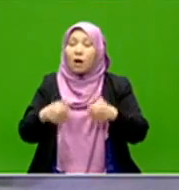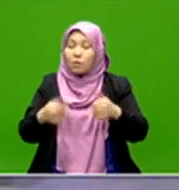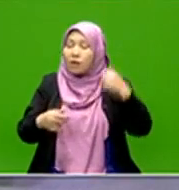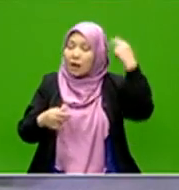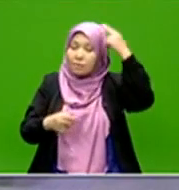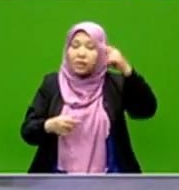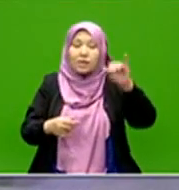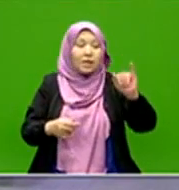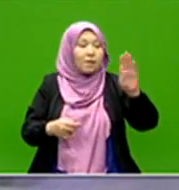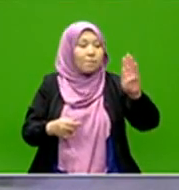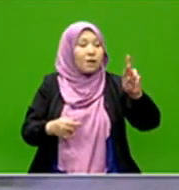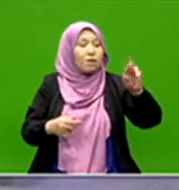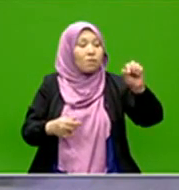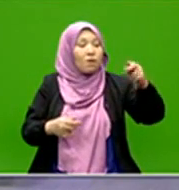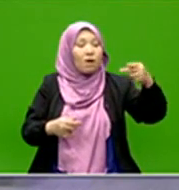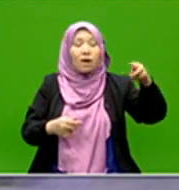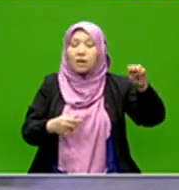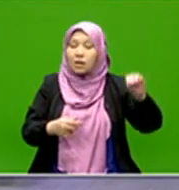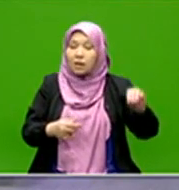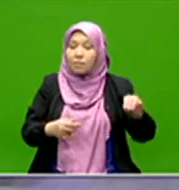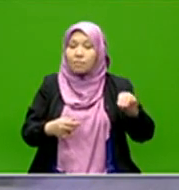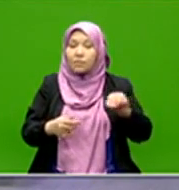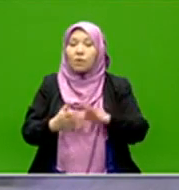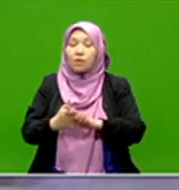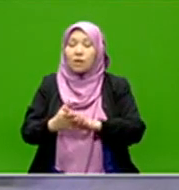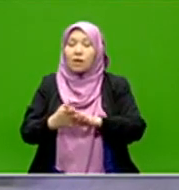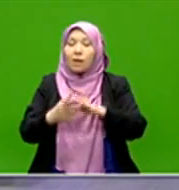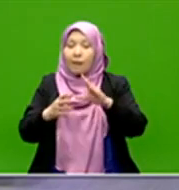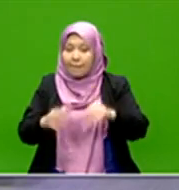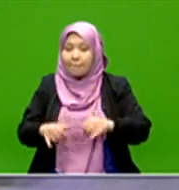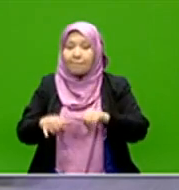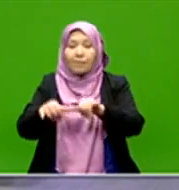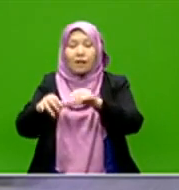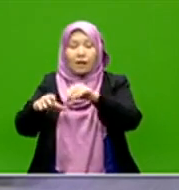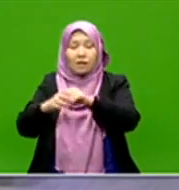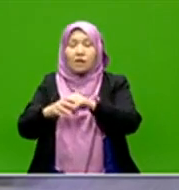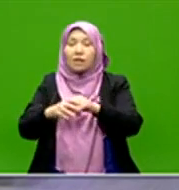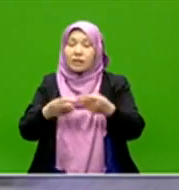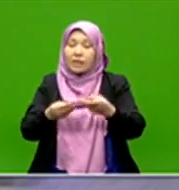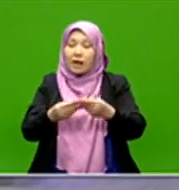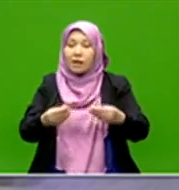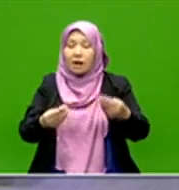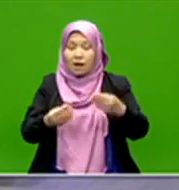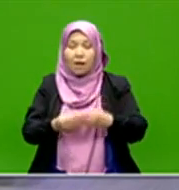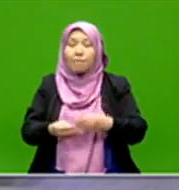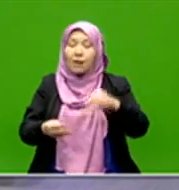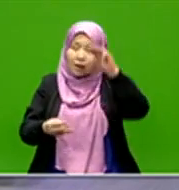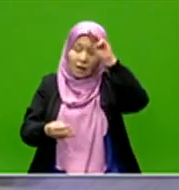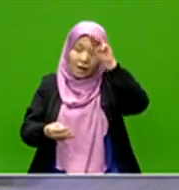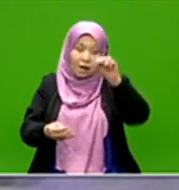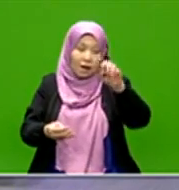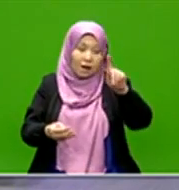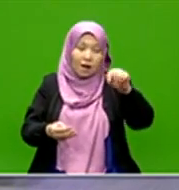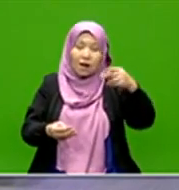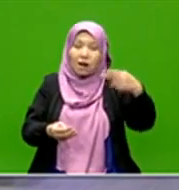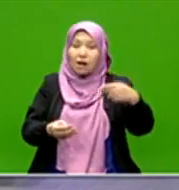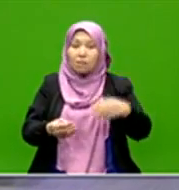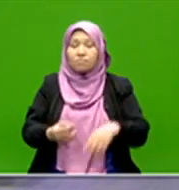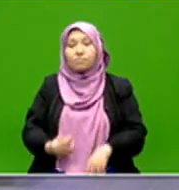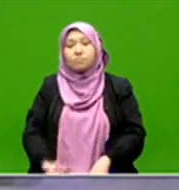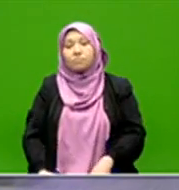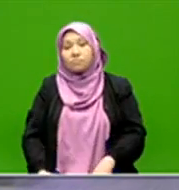yang kita rindui tanah haram untuk kita kunjungi insya-Allah. Alhamdulillah. Ya Ustaz. Kita